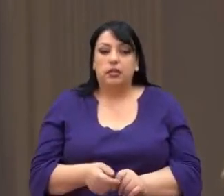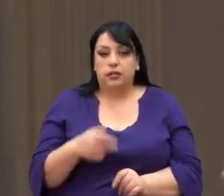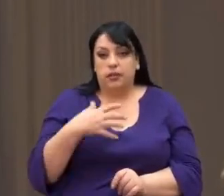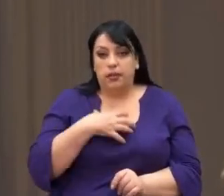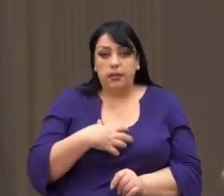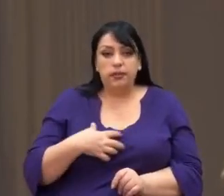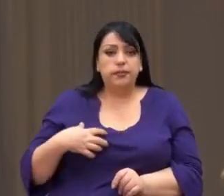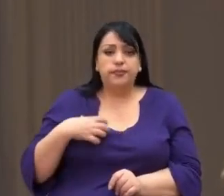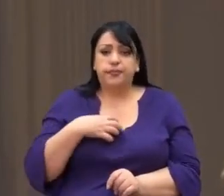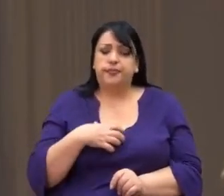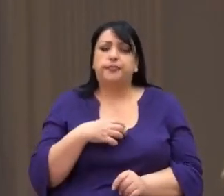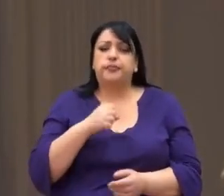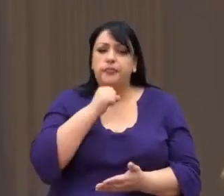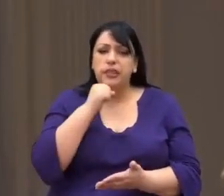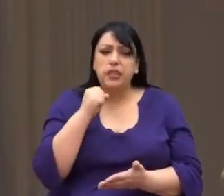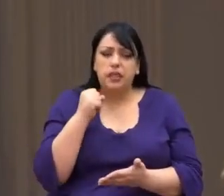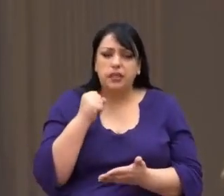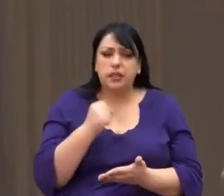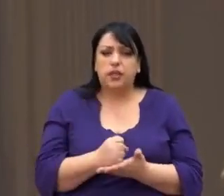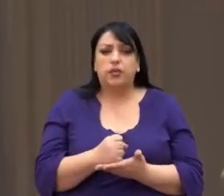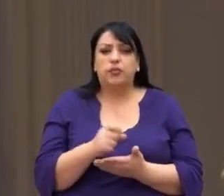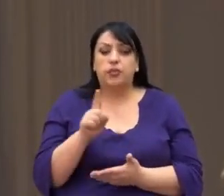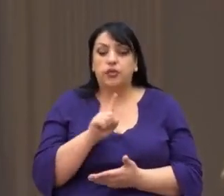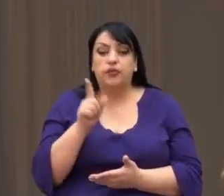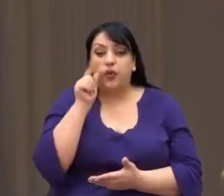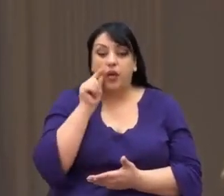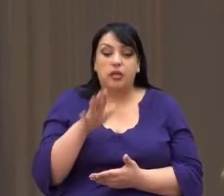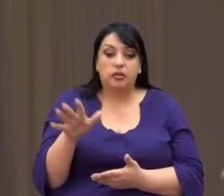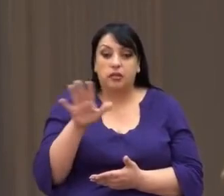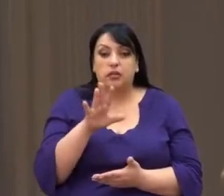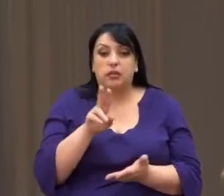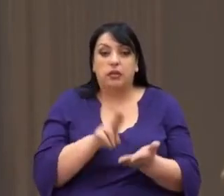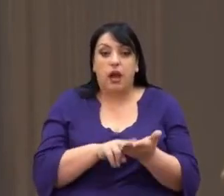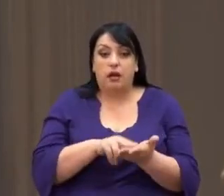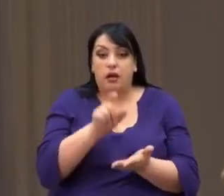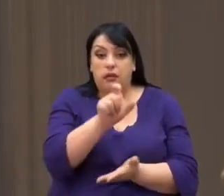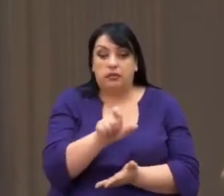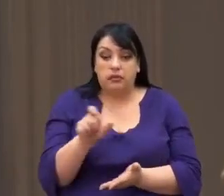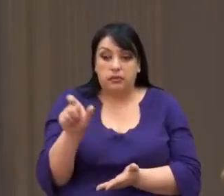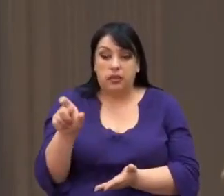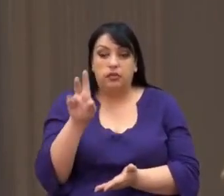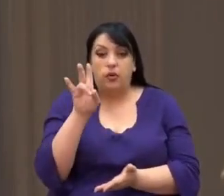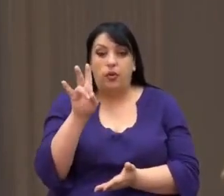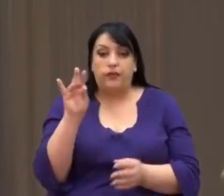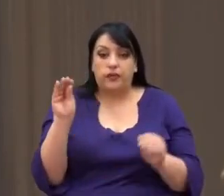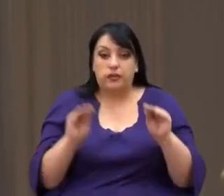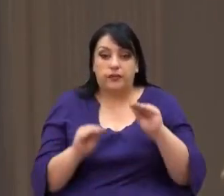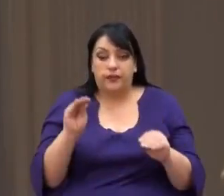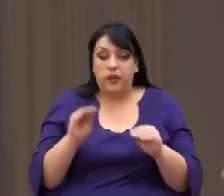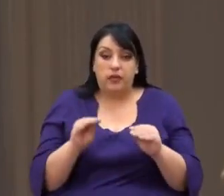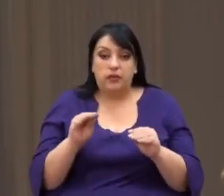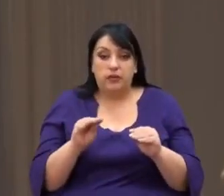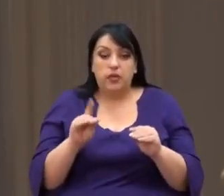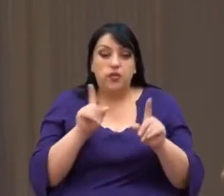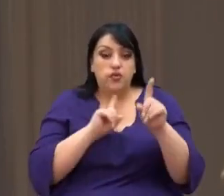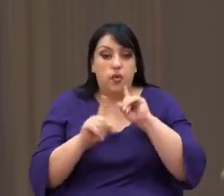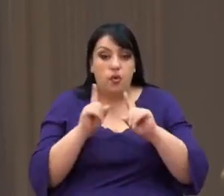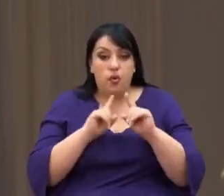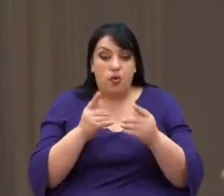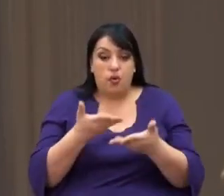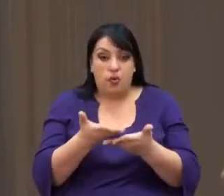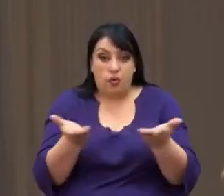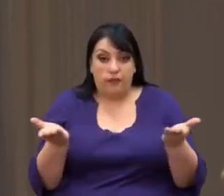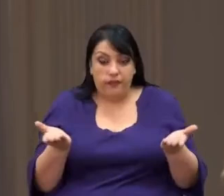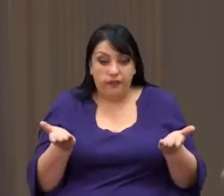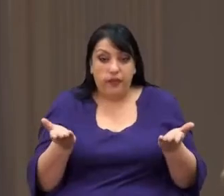կարևոր հաստատումը նաև, որ ի վերջո Հայաստանի քաղաքացիները, ովքեր որ ձևավորել են ազգային ժողով, որոշակի